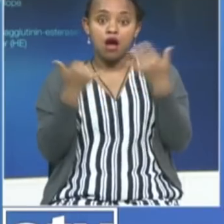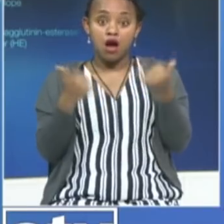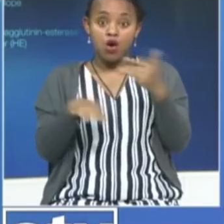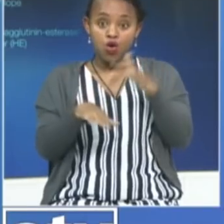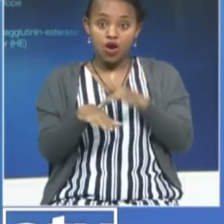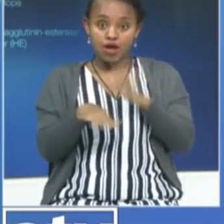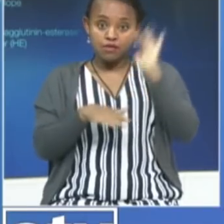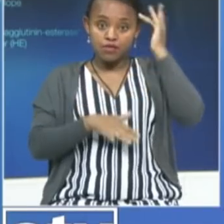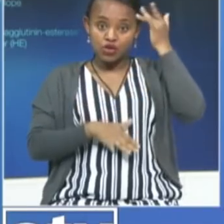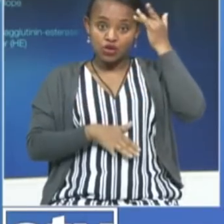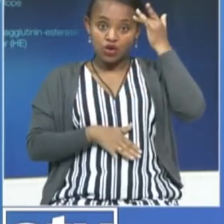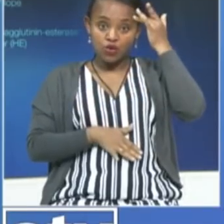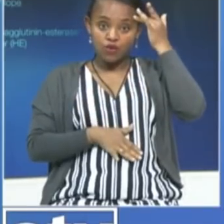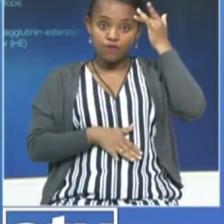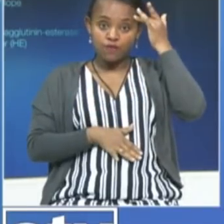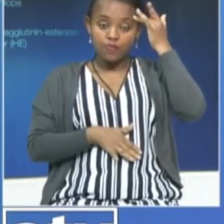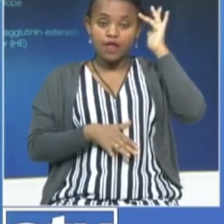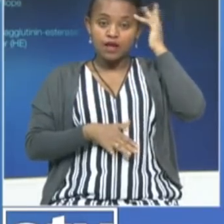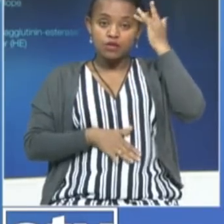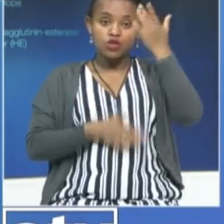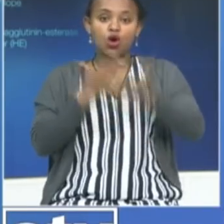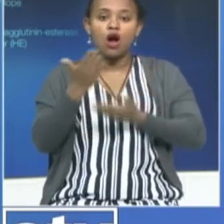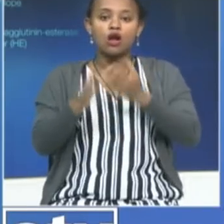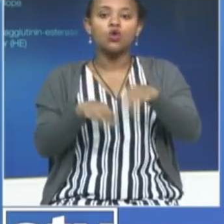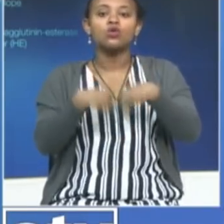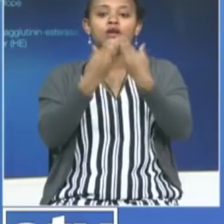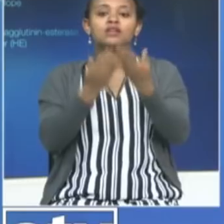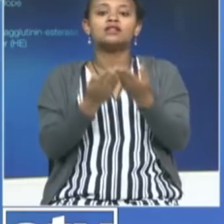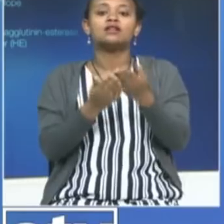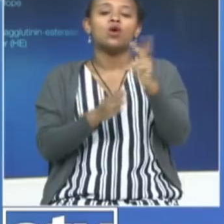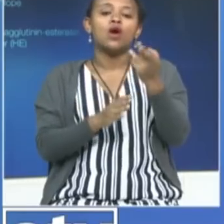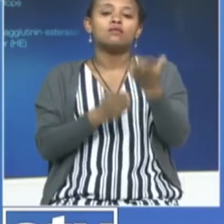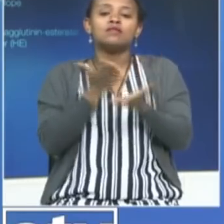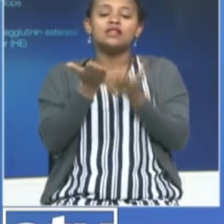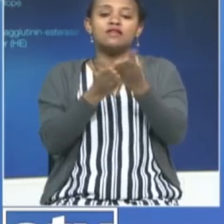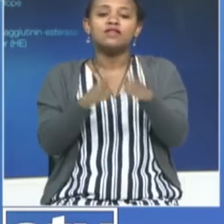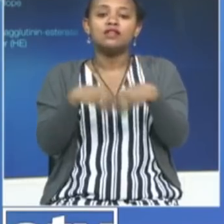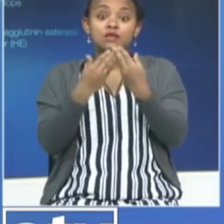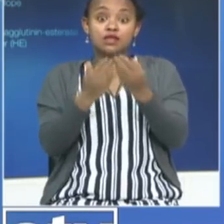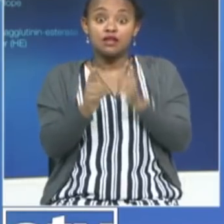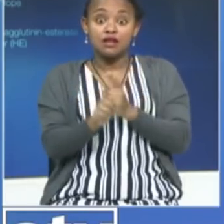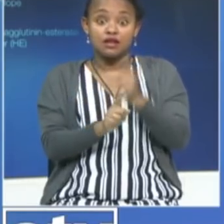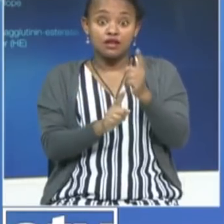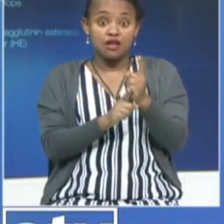ላይ ለበሽታው አገልግሎት ለመስጠት ወይም ሰርቪስ ለመስጠት ቀጥታ